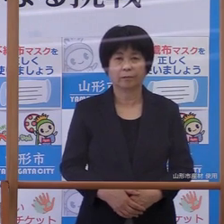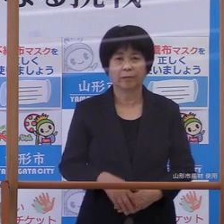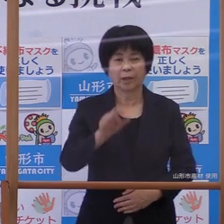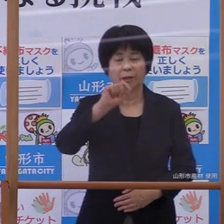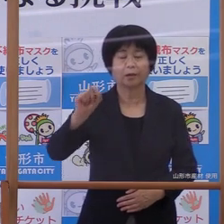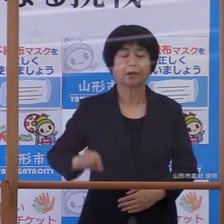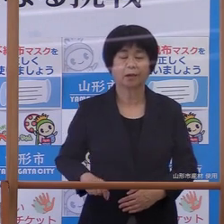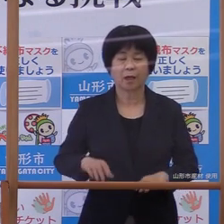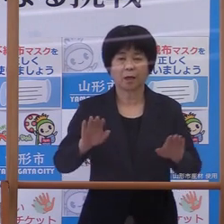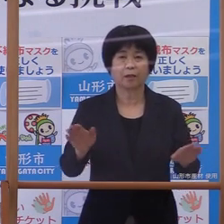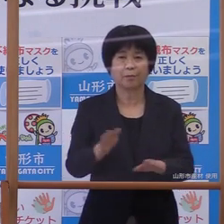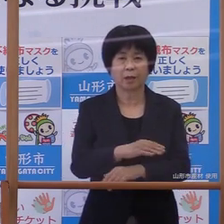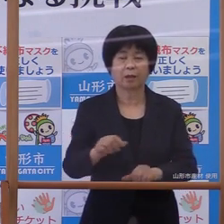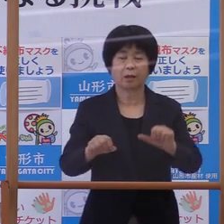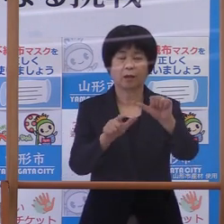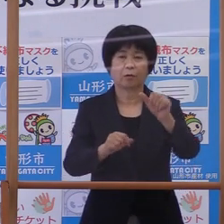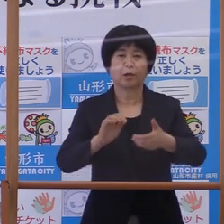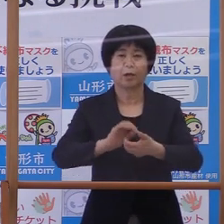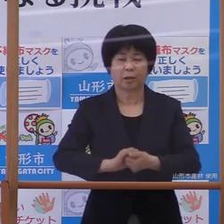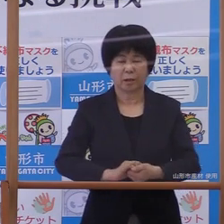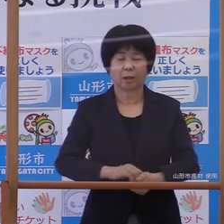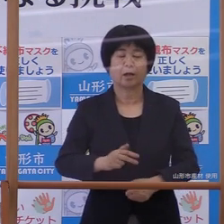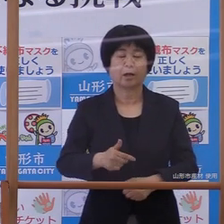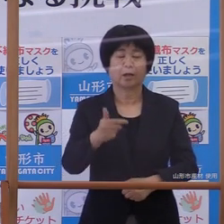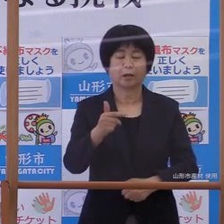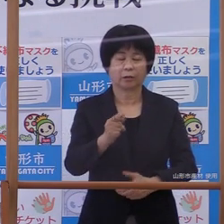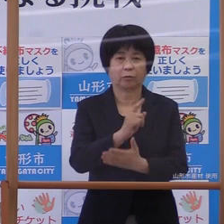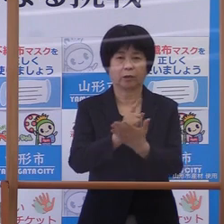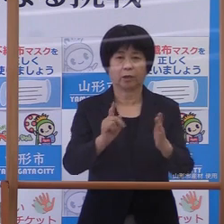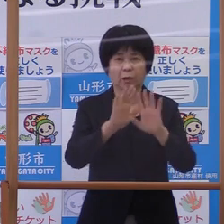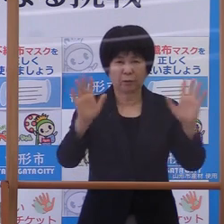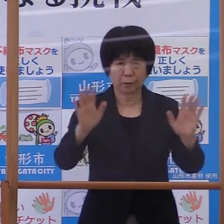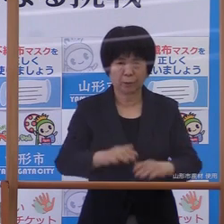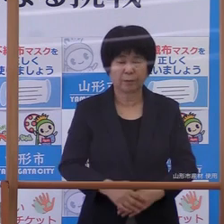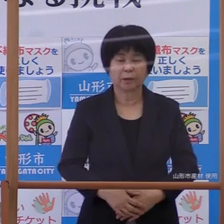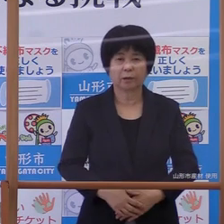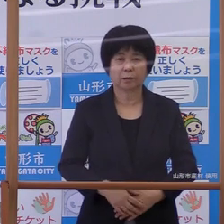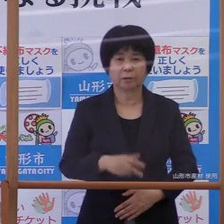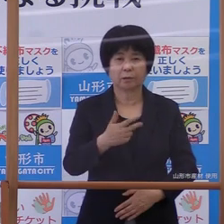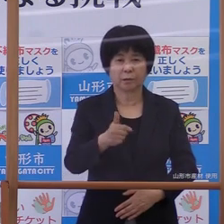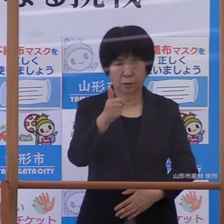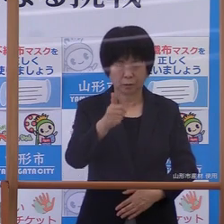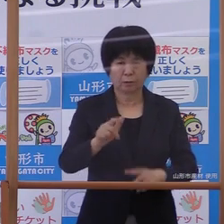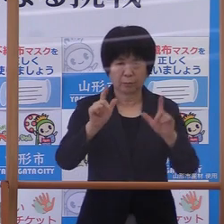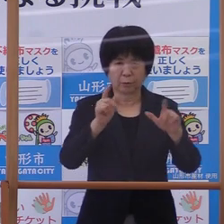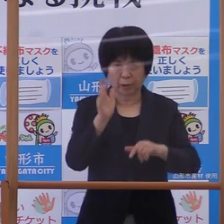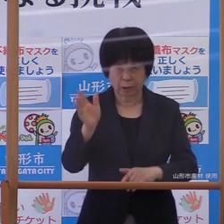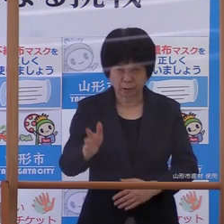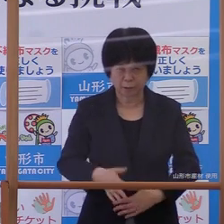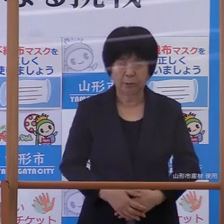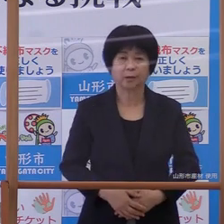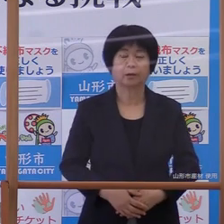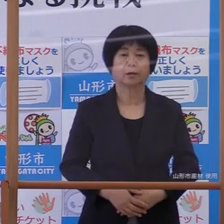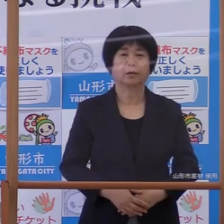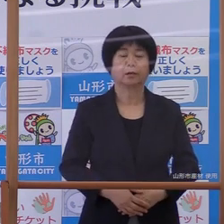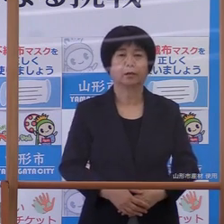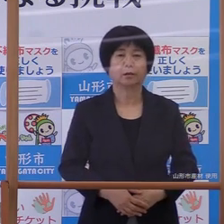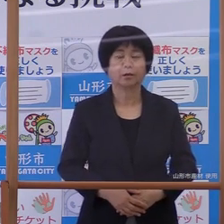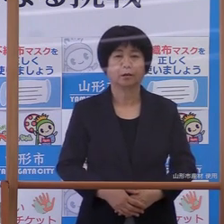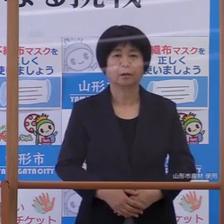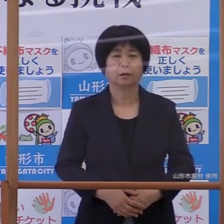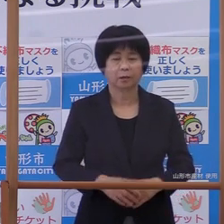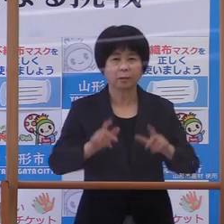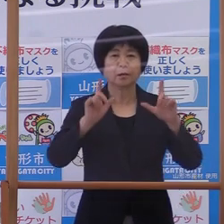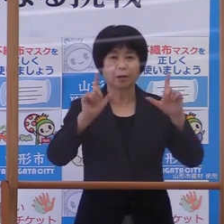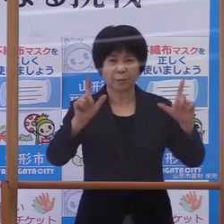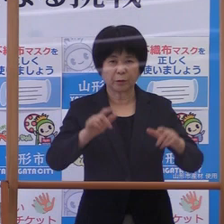それではただいまから5月定例市長記者会見を開始させていただきます。それでは市長発表をお願いいたします。 はい、それでは